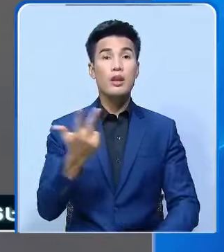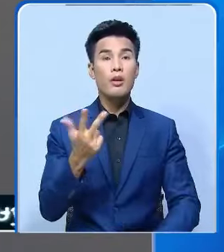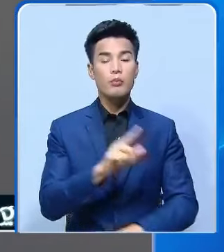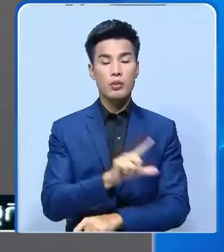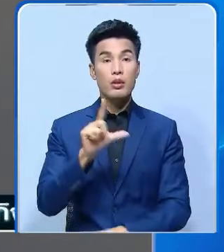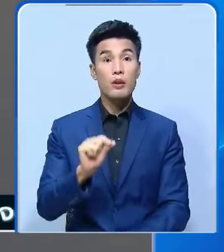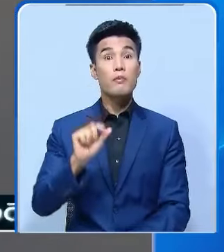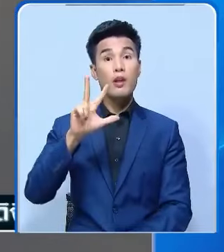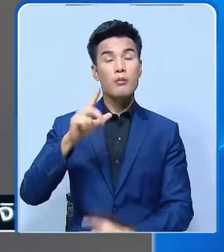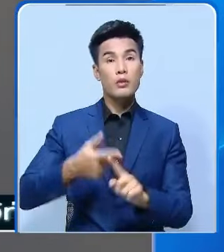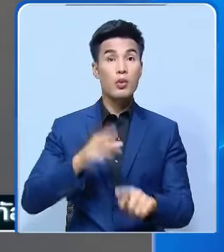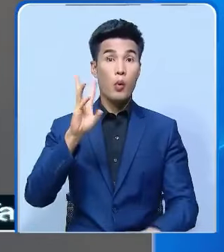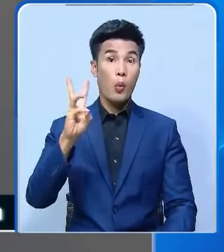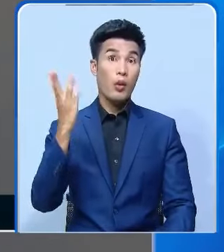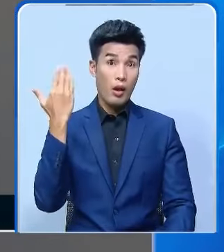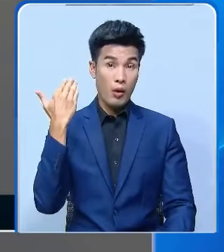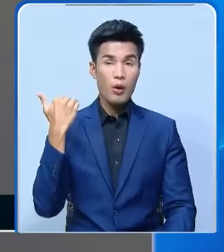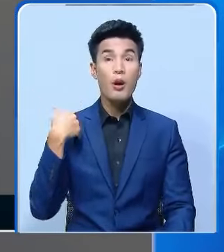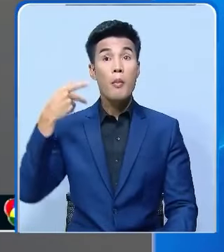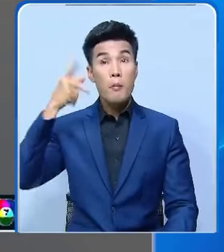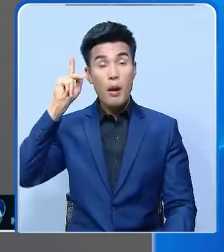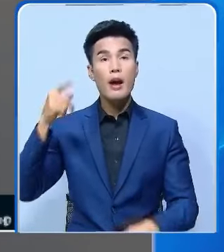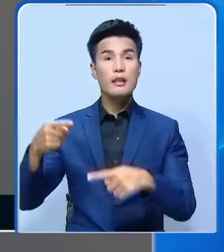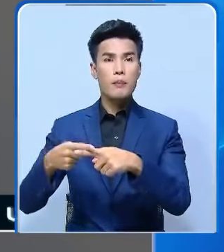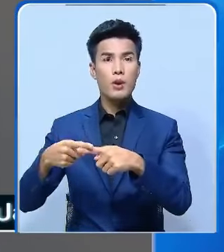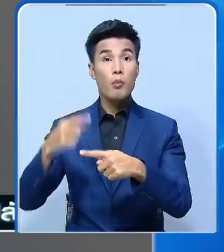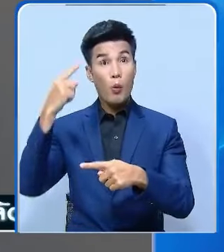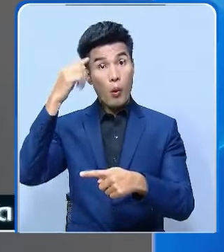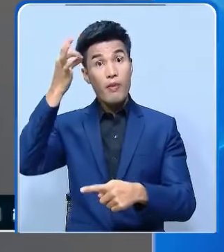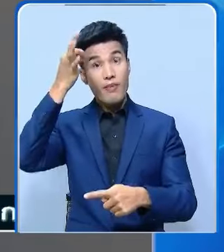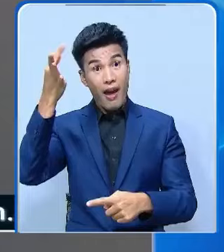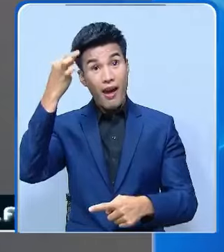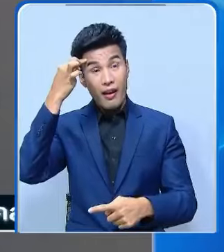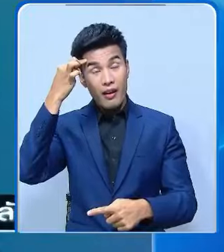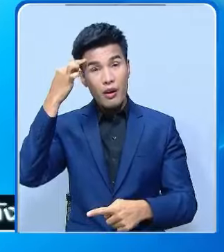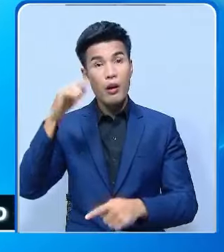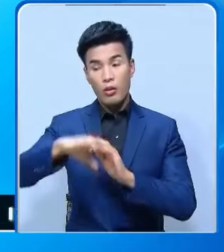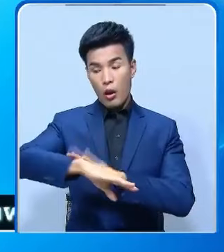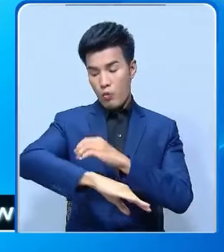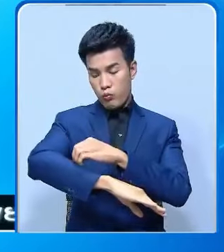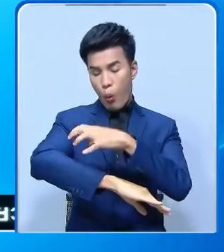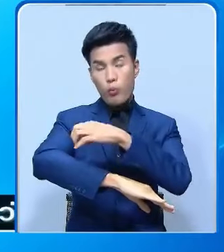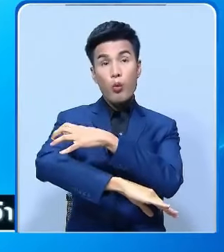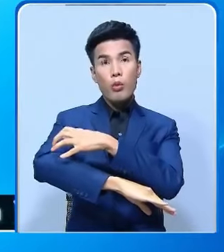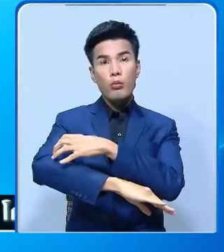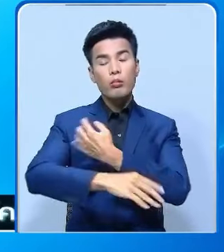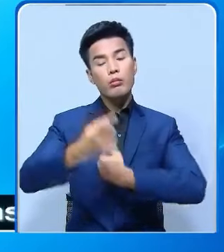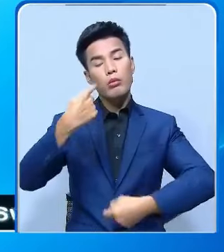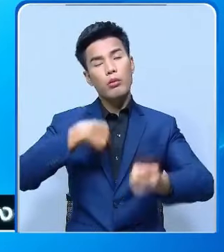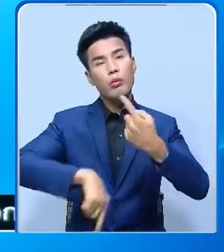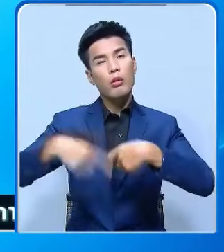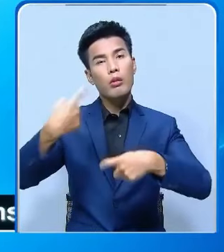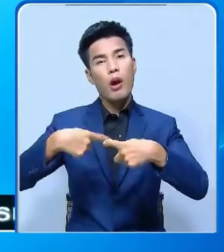มิถุนายนที่ผ่านมาตัวป้าบุญมีได้รับบาดเจ็บคือศีรษะแตกแขนเนี่ยบวมช้ำขยับไม่ได้